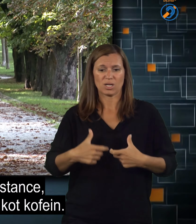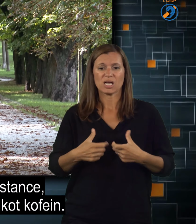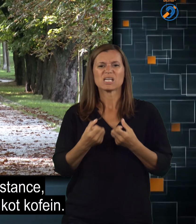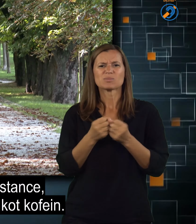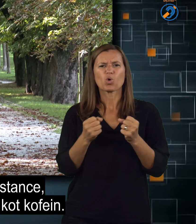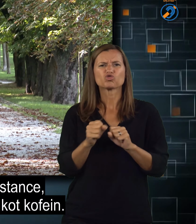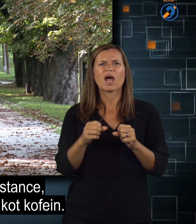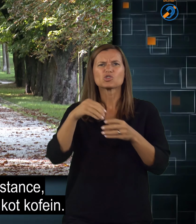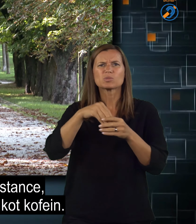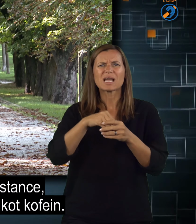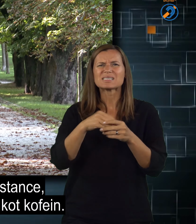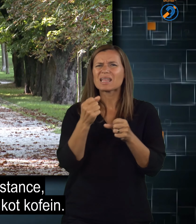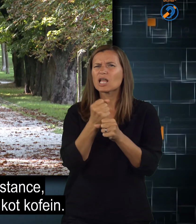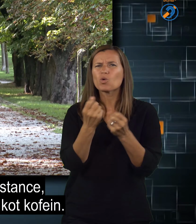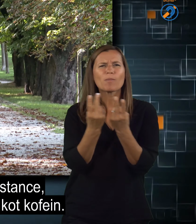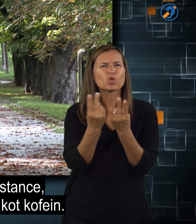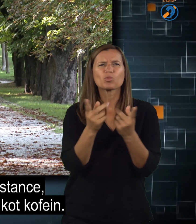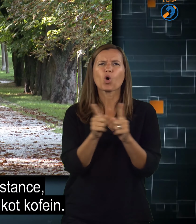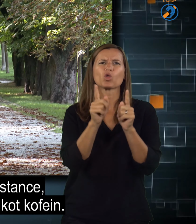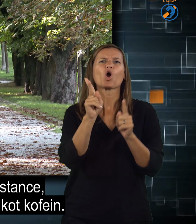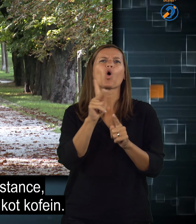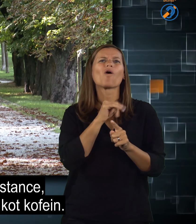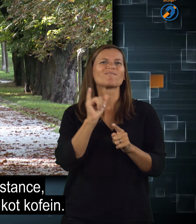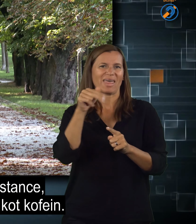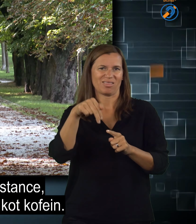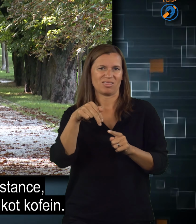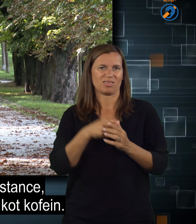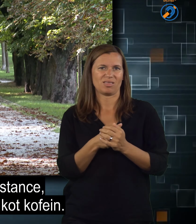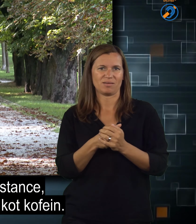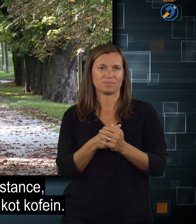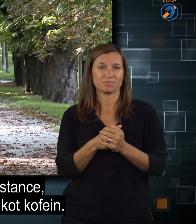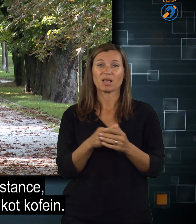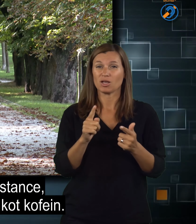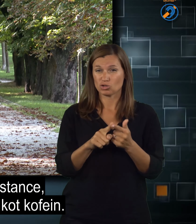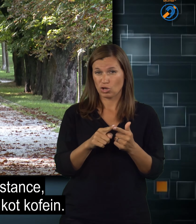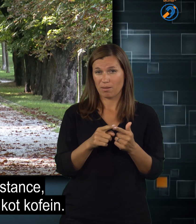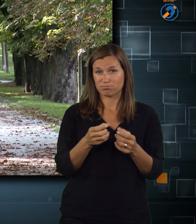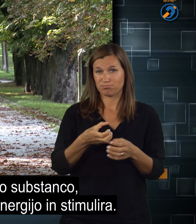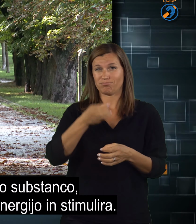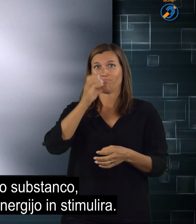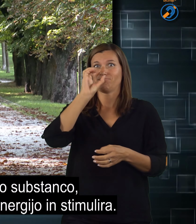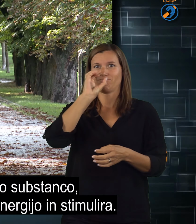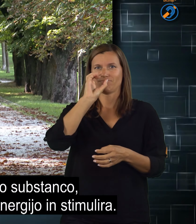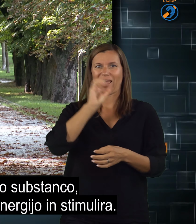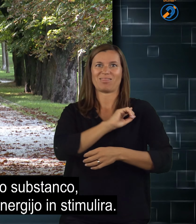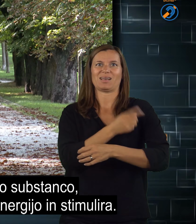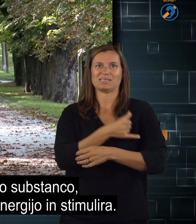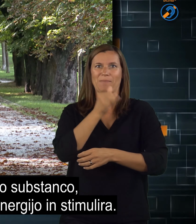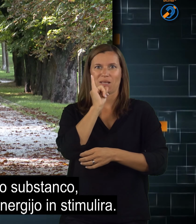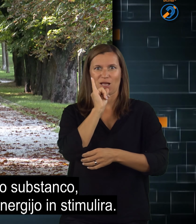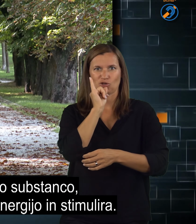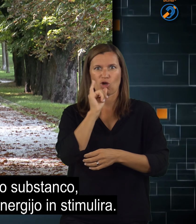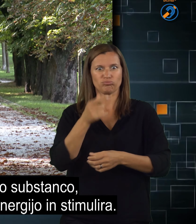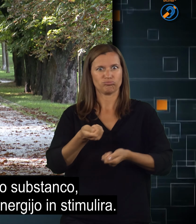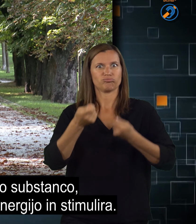sprošča substanca, ki deluje enako kot kofein. Skratka, in če vzameš takšno substanco,